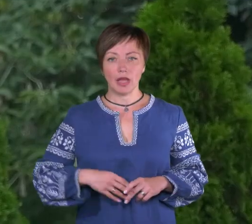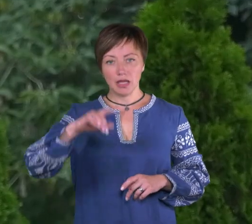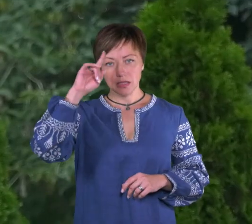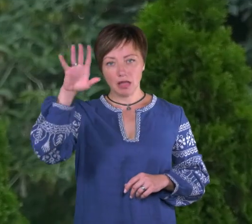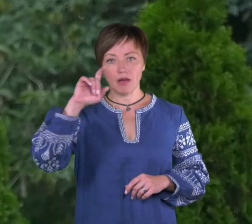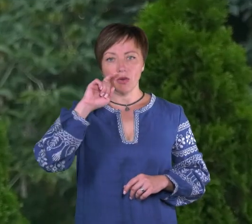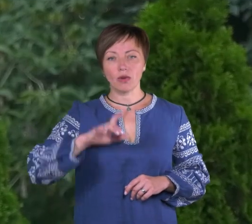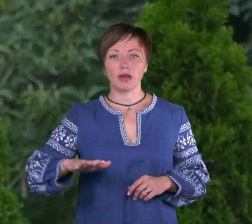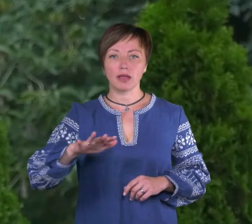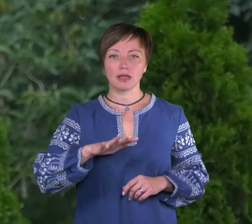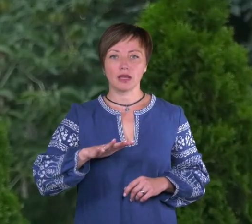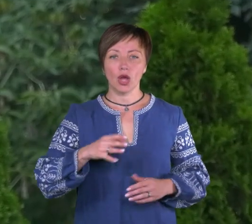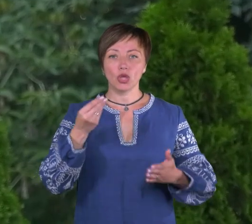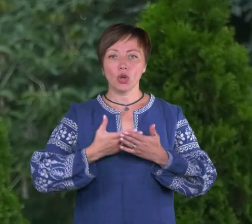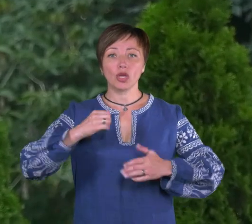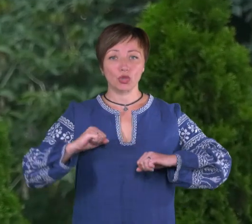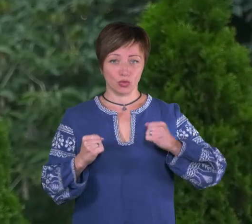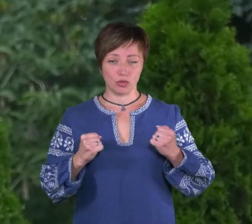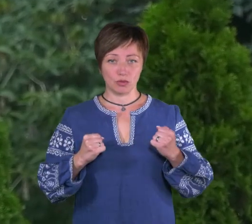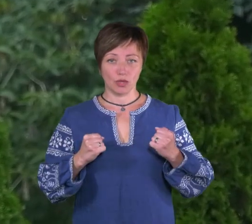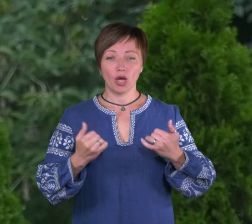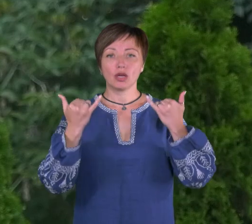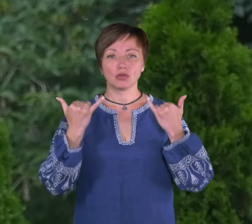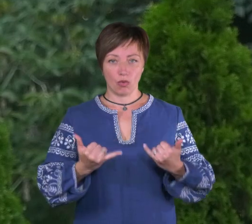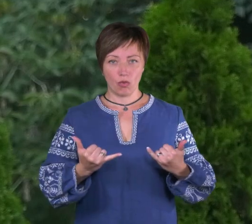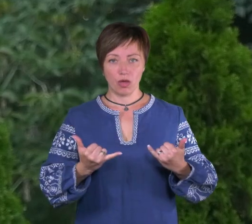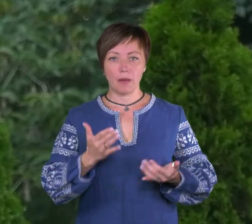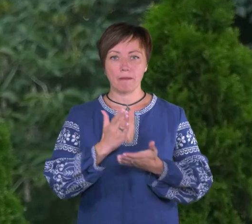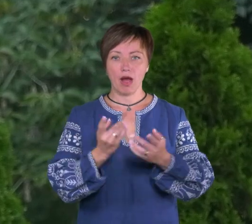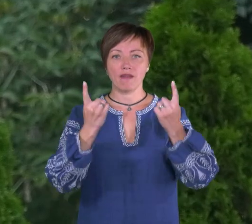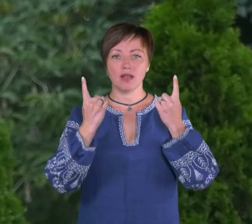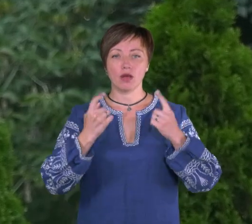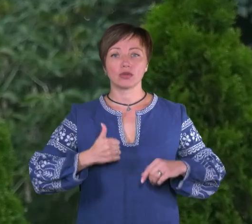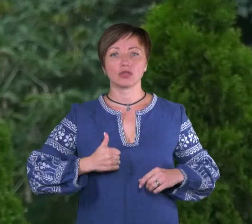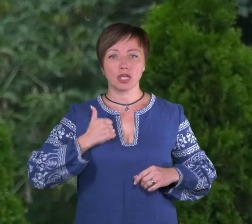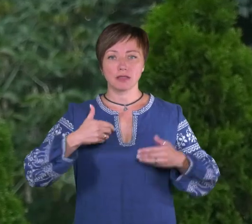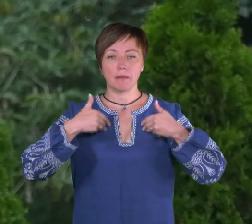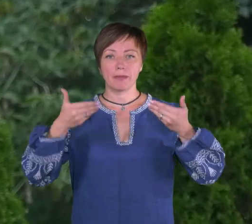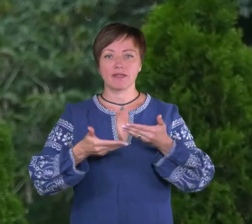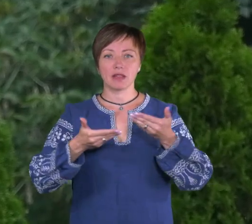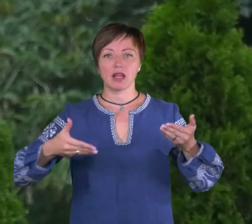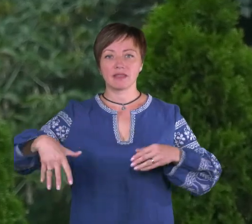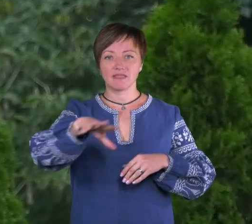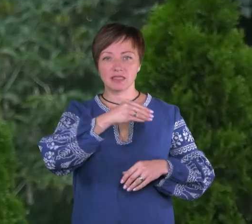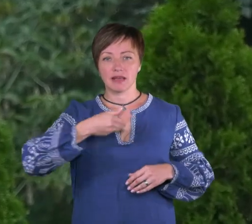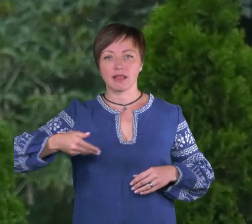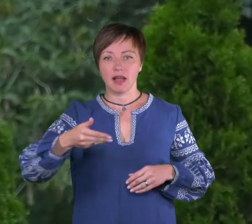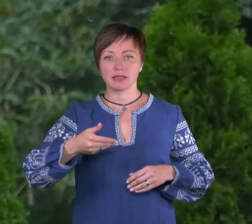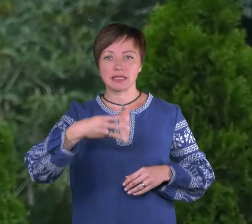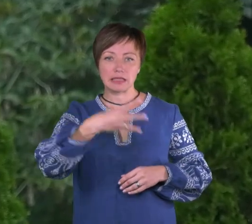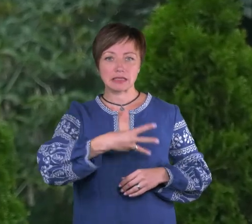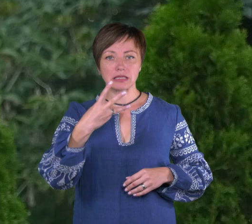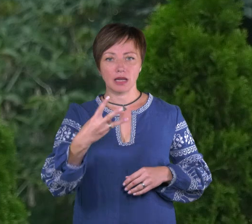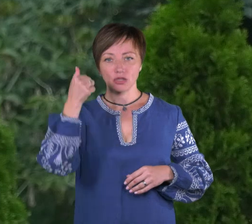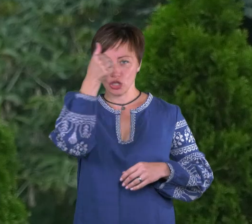Слава Україні! Дорогі друзі, сьогодні маю велику честь привітати усіх нас вже з